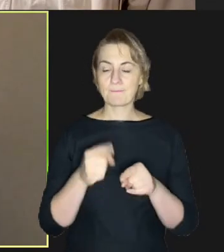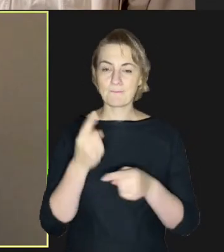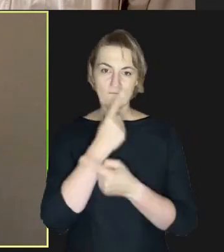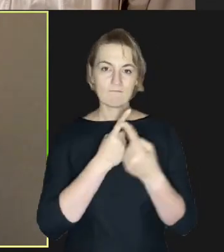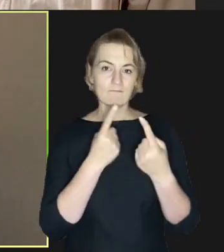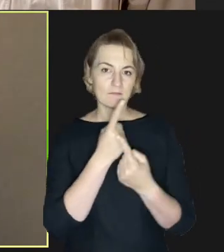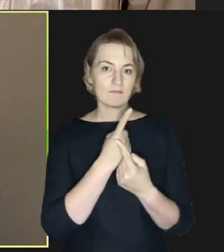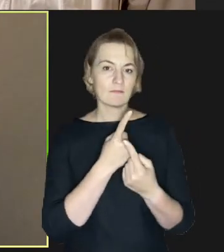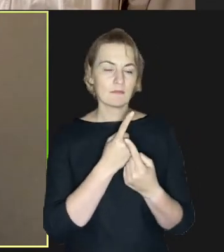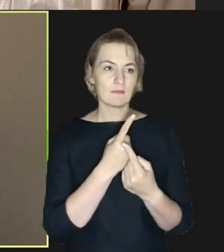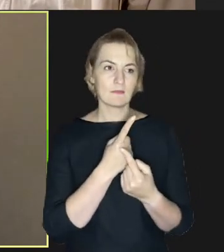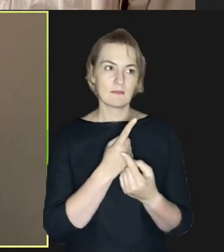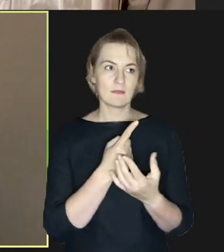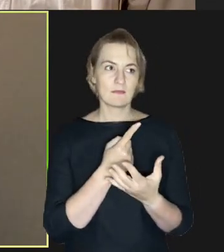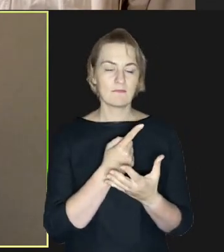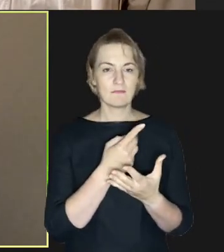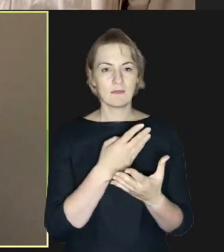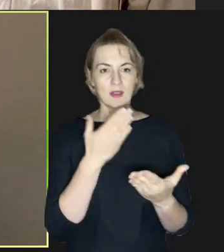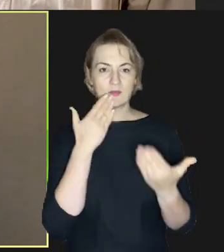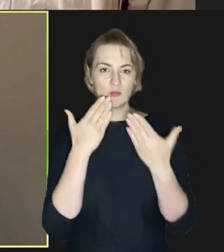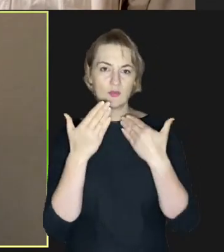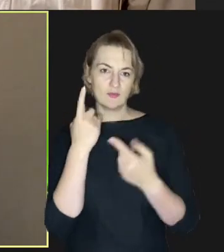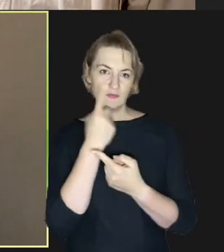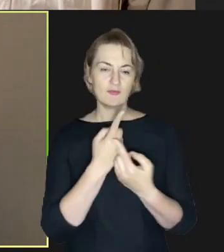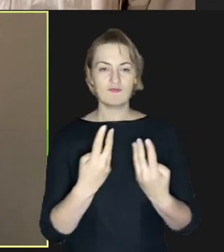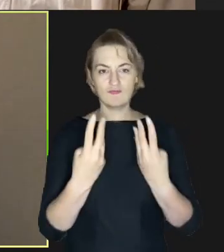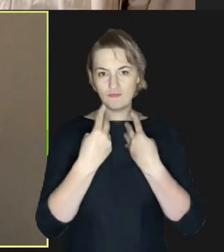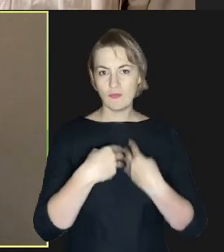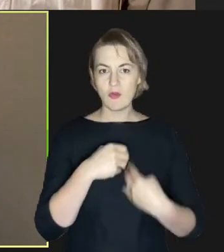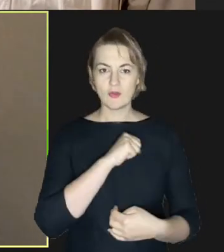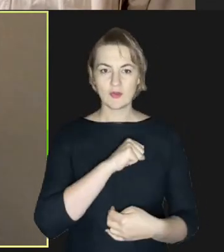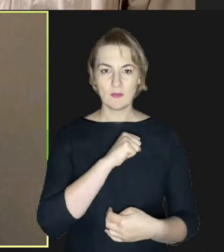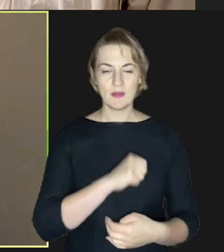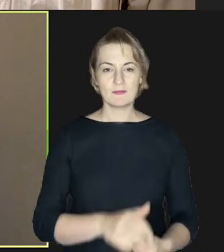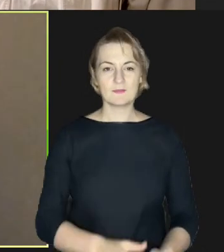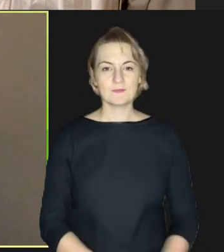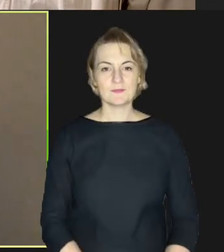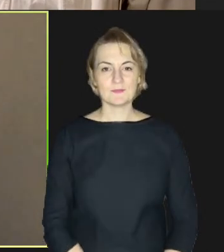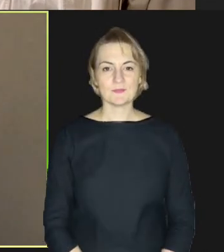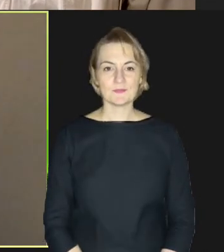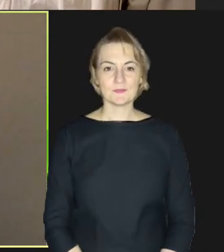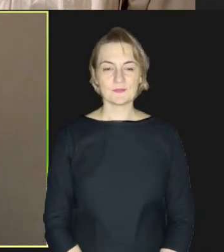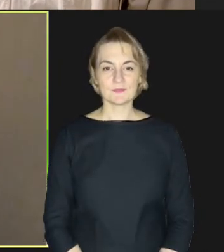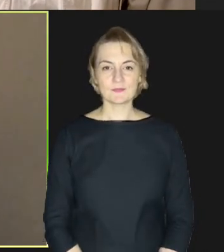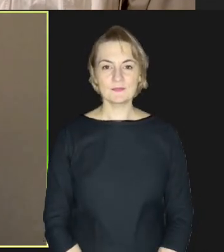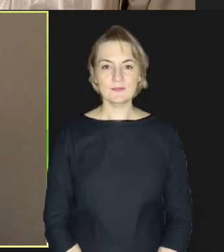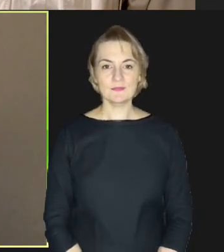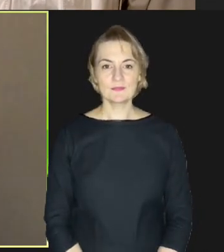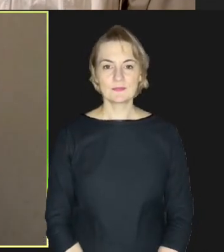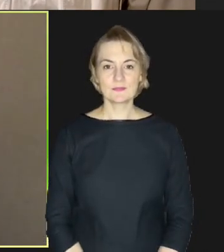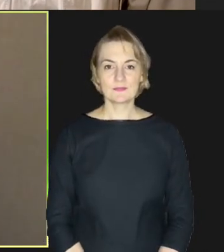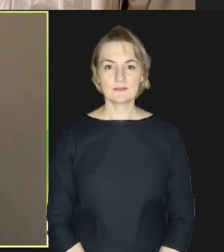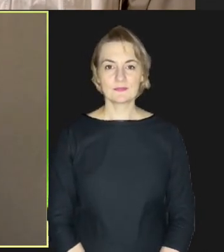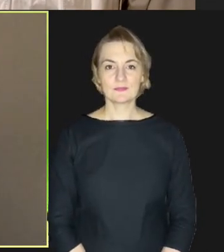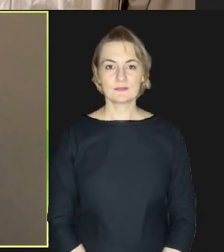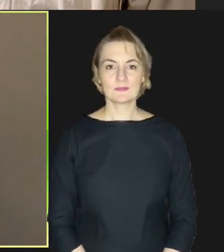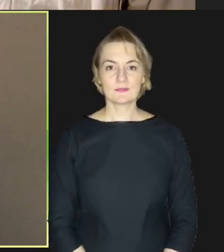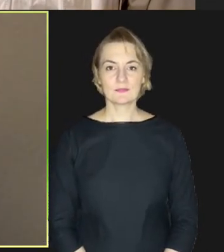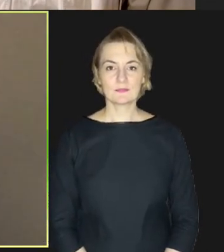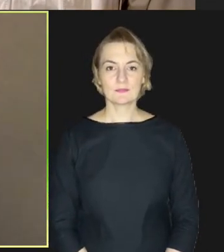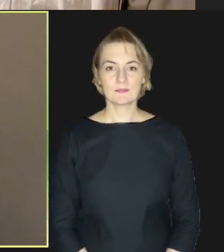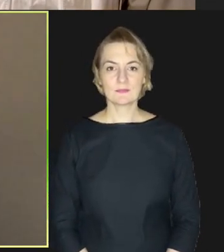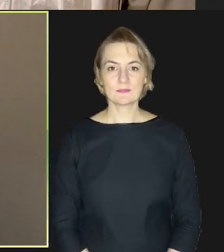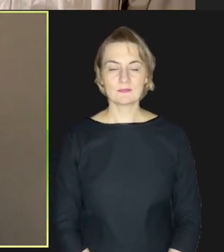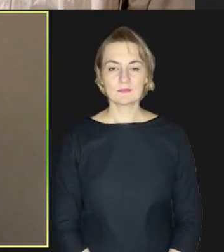do pewnej konstrukcji myślowej na własny temat. Prawda? I są, bardzo wielu ludzi jest